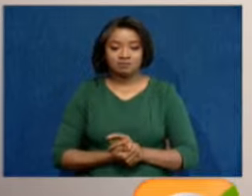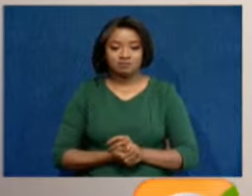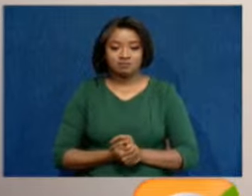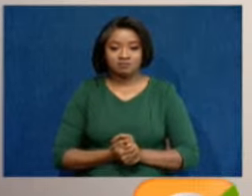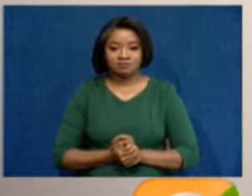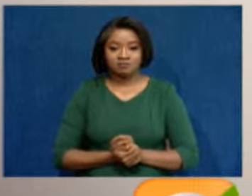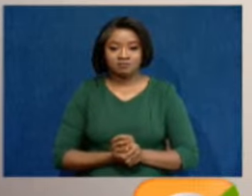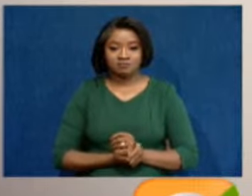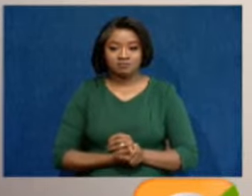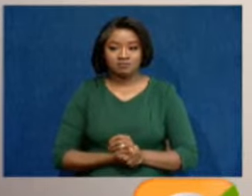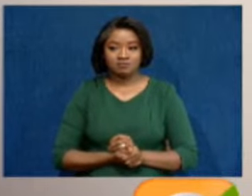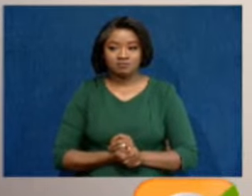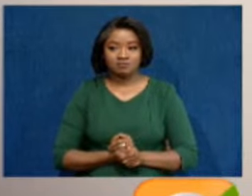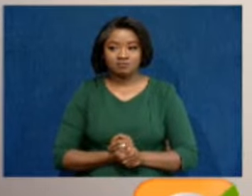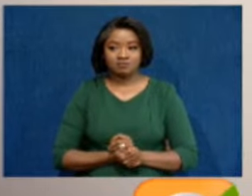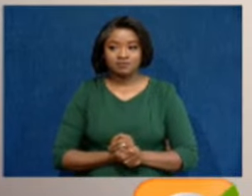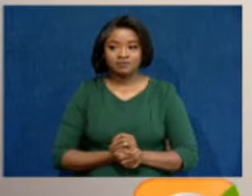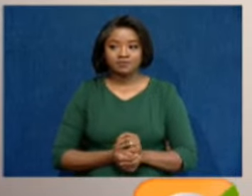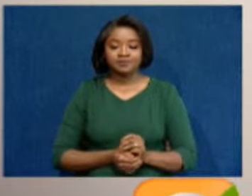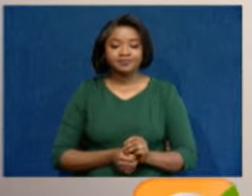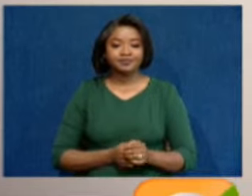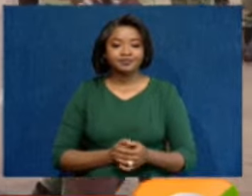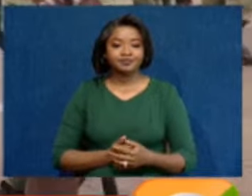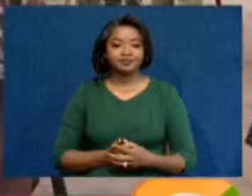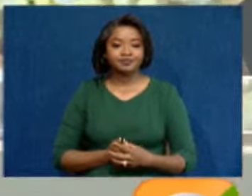Runinga ya Citizen.